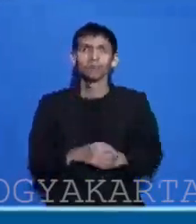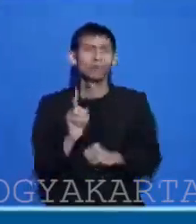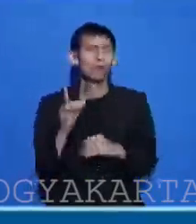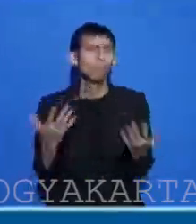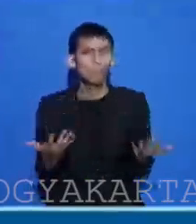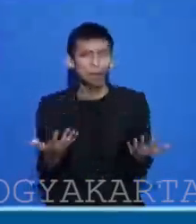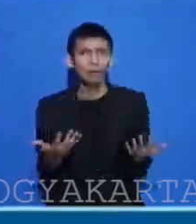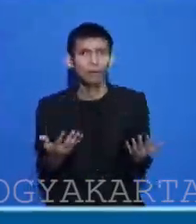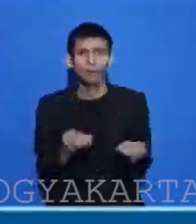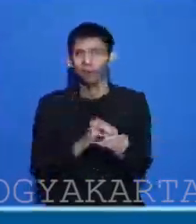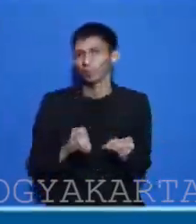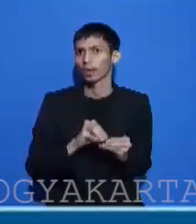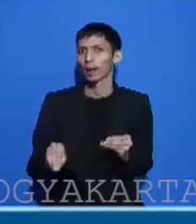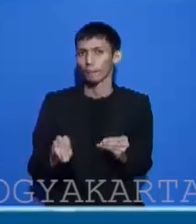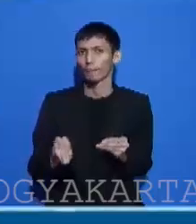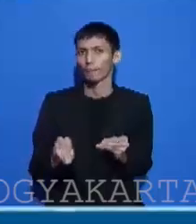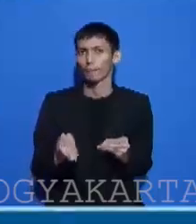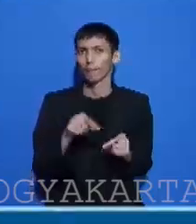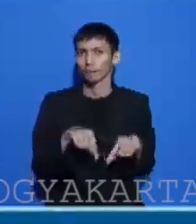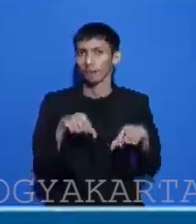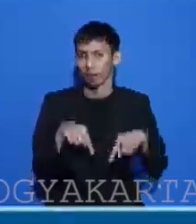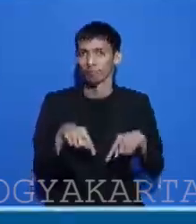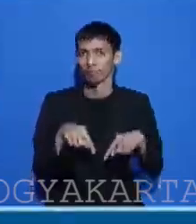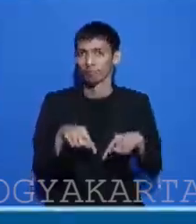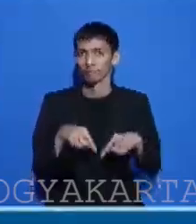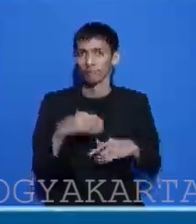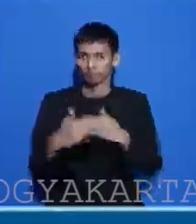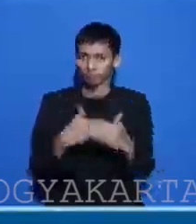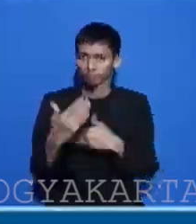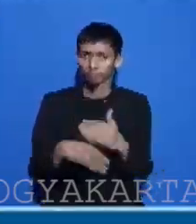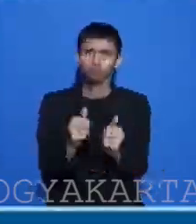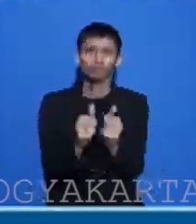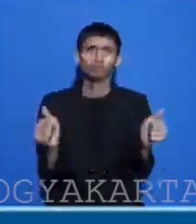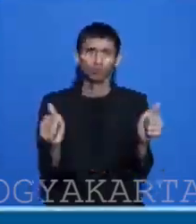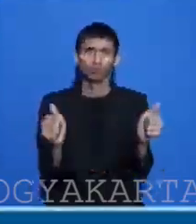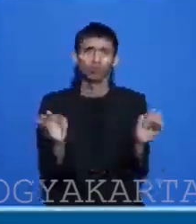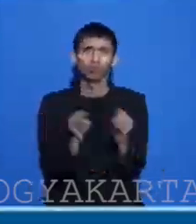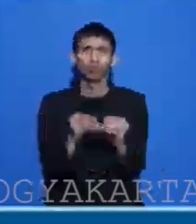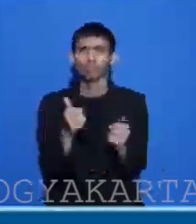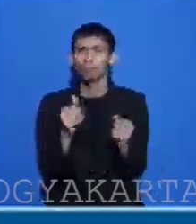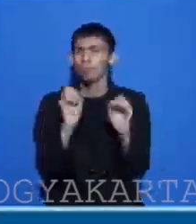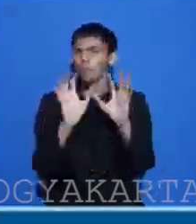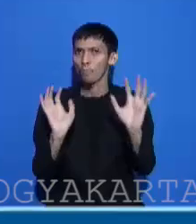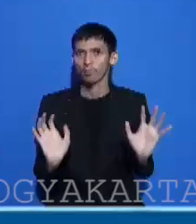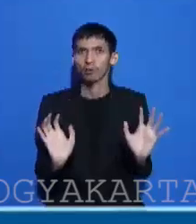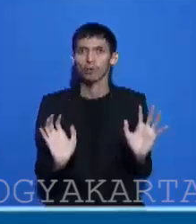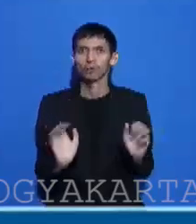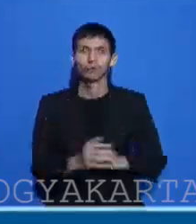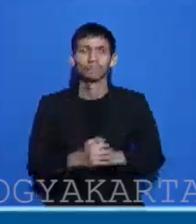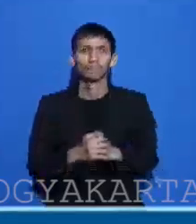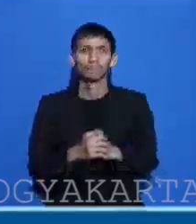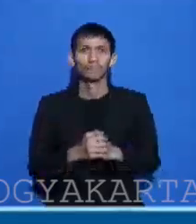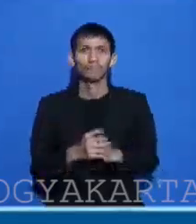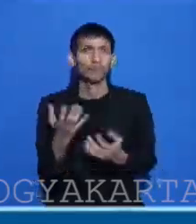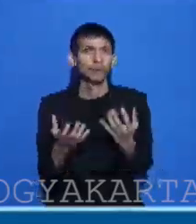pesisir tumbuk pedal sama nikosa ketipul keponakan desain keporo malah aslipun ukiran kalian lahan